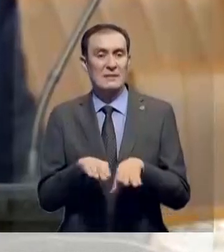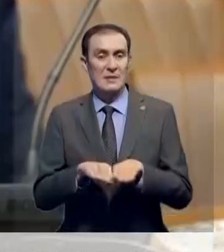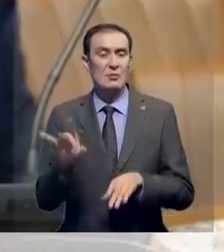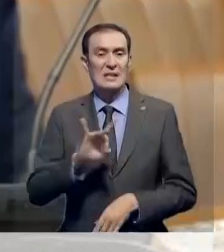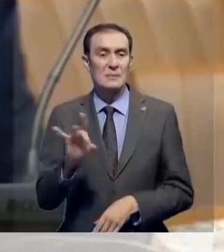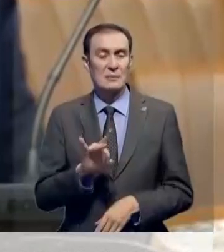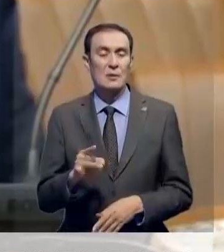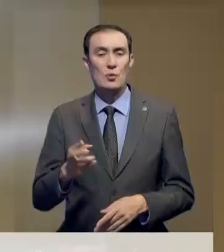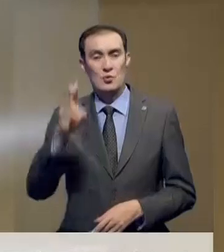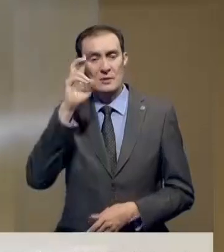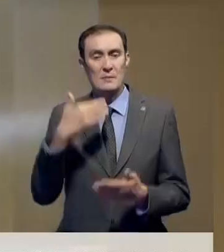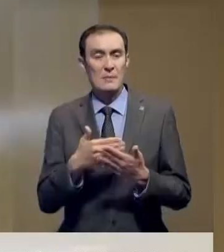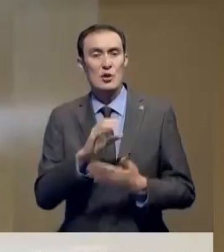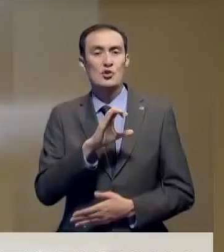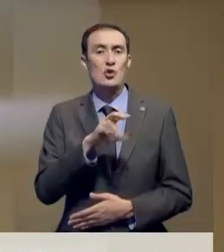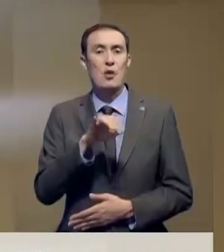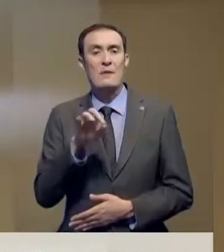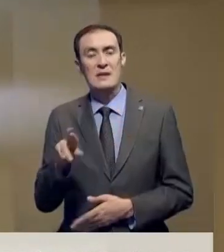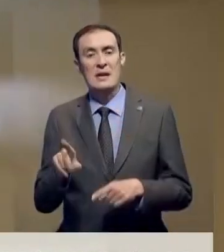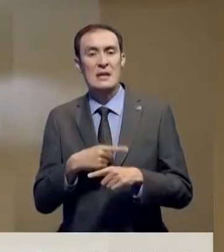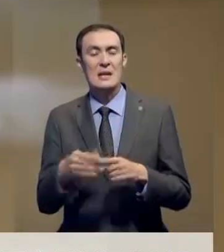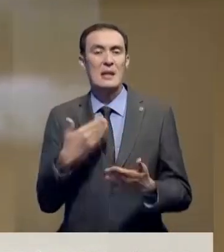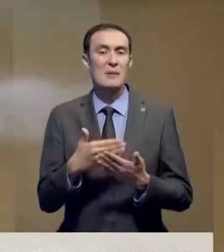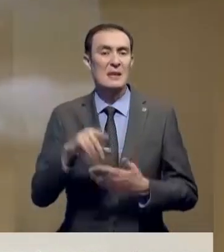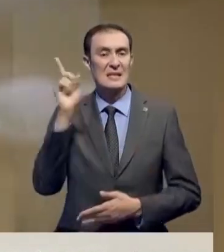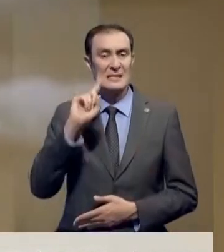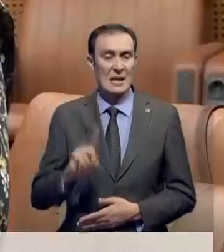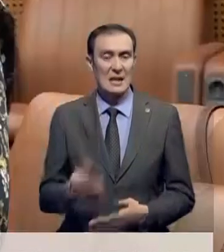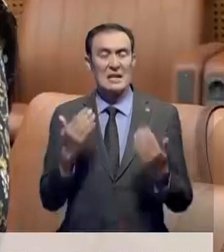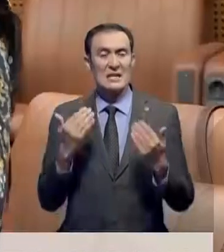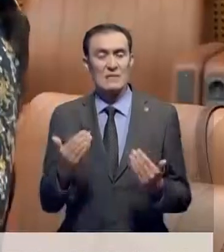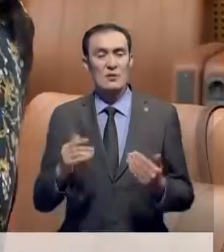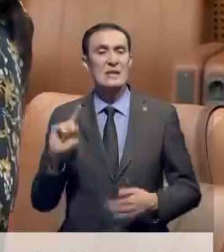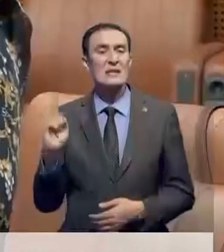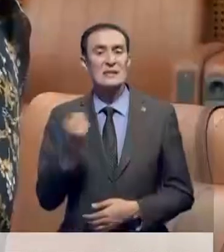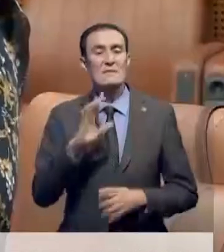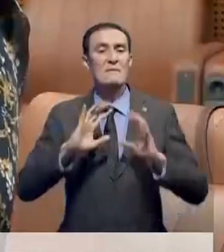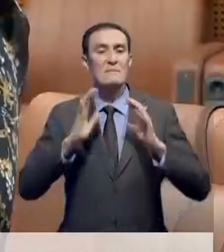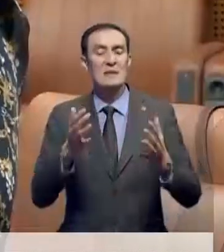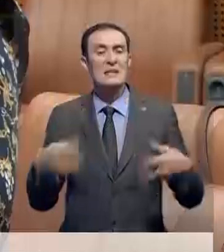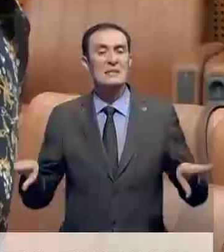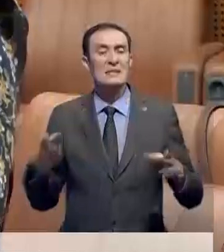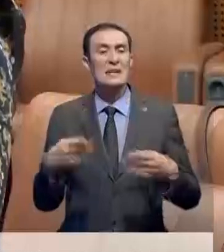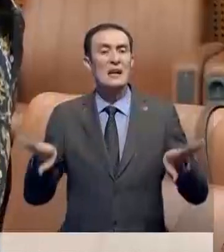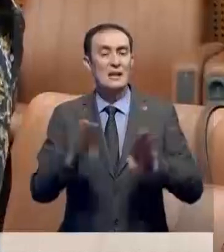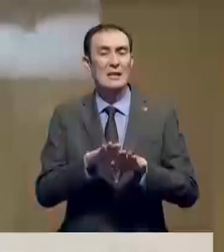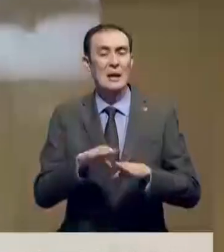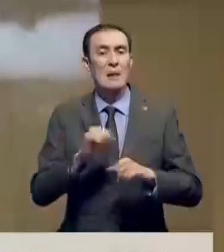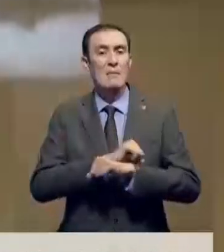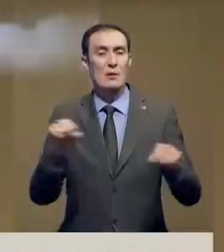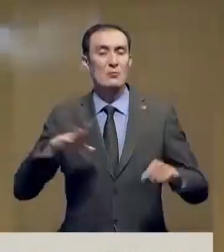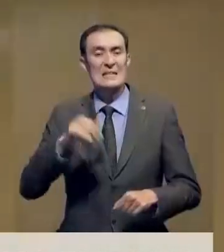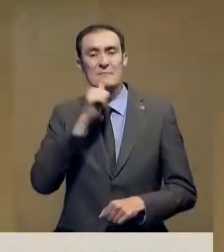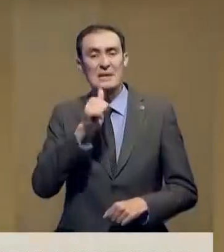по размерам с такими странами, как Словения или, к примеру, Израиль. Сегодня это единственный в мире закрытый полигон, где